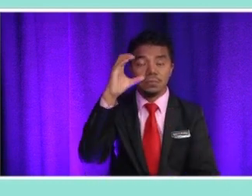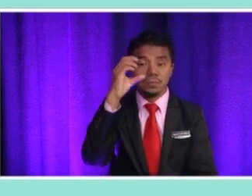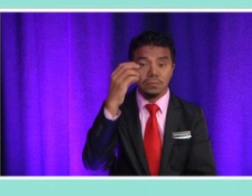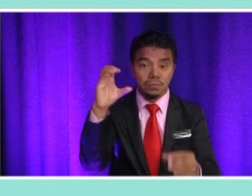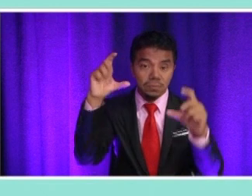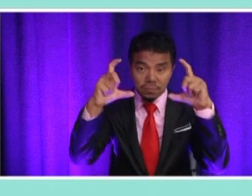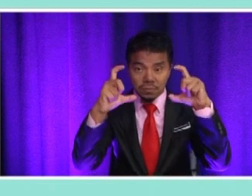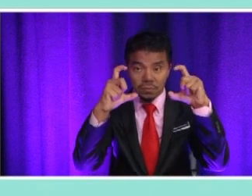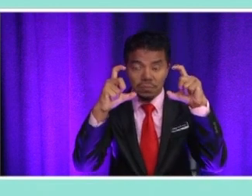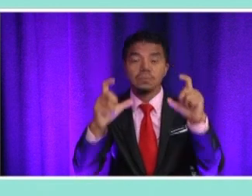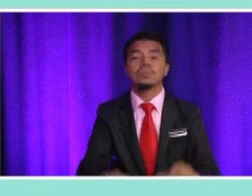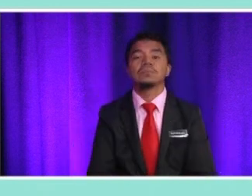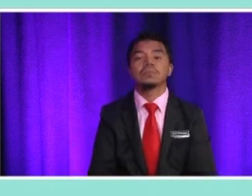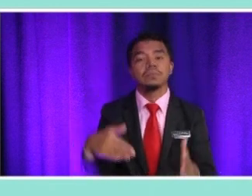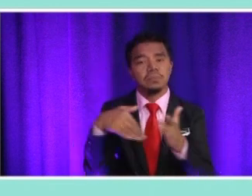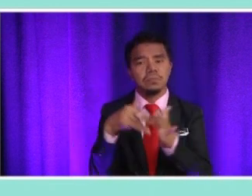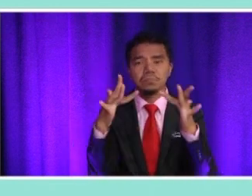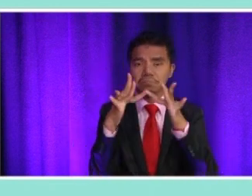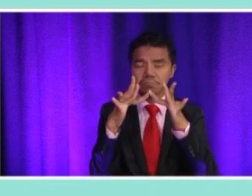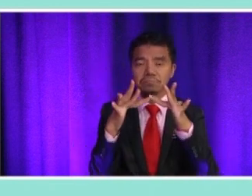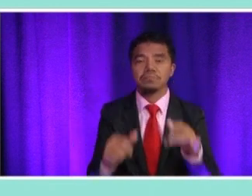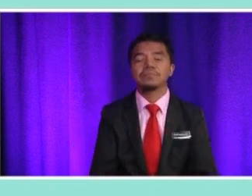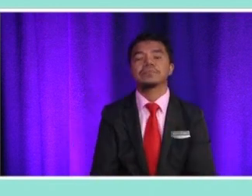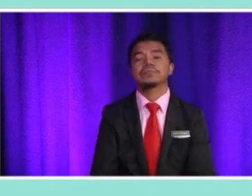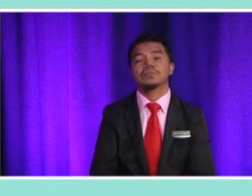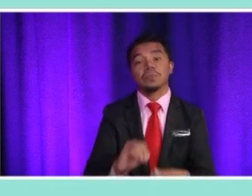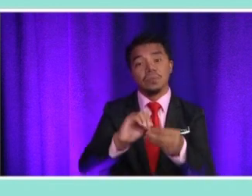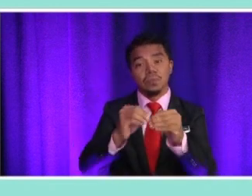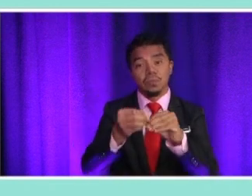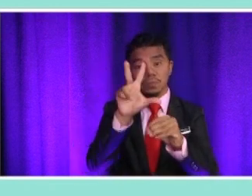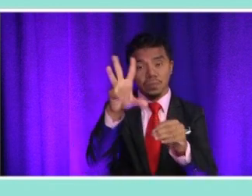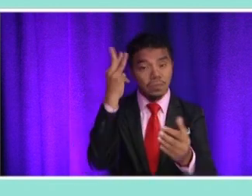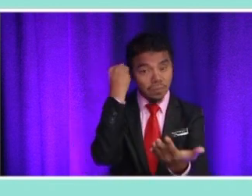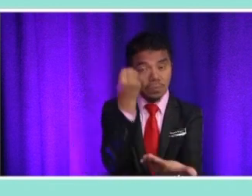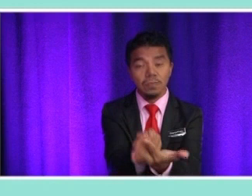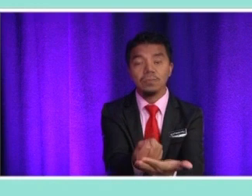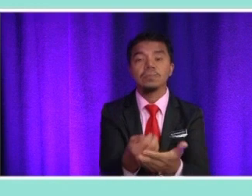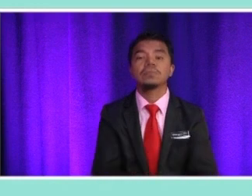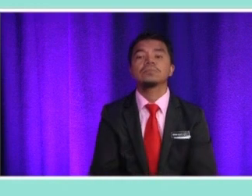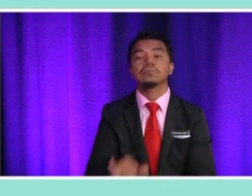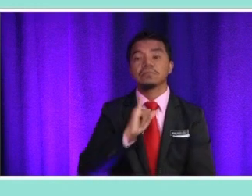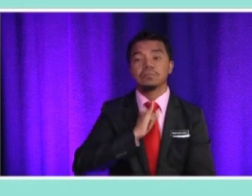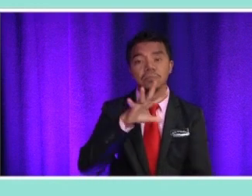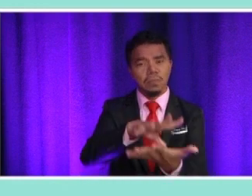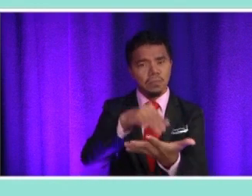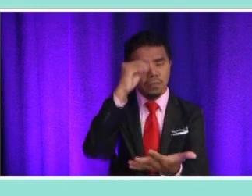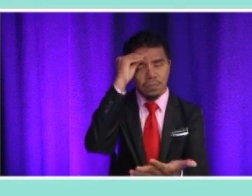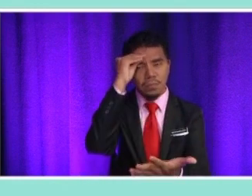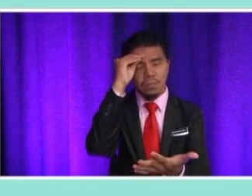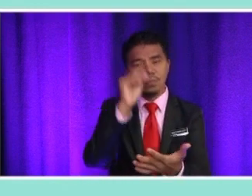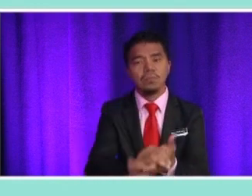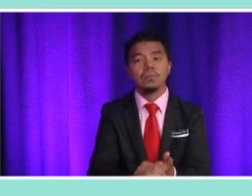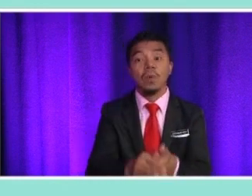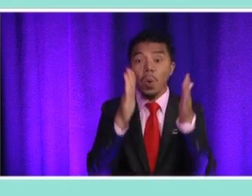secara dalam talian. Maklumat ketiga, tentang wawancara Encik Yusof ni lah. Saya belajar dengan orang yang pernah gagal